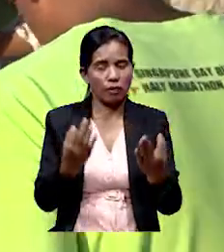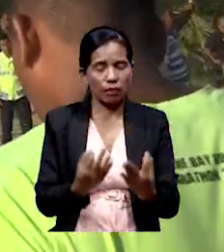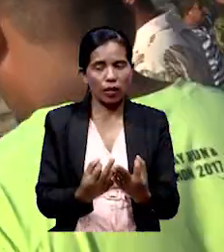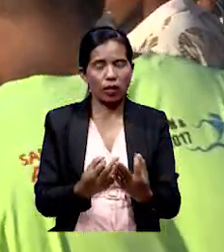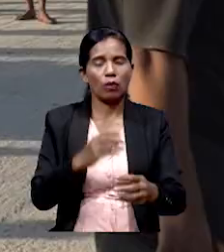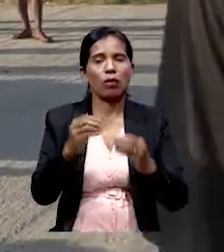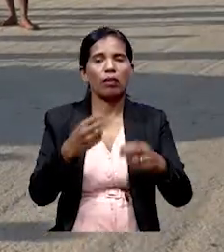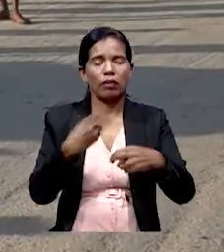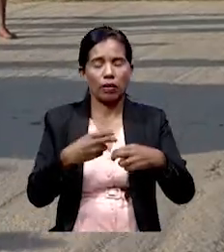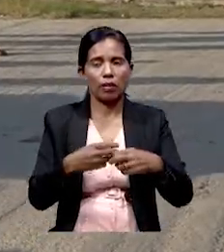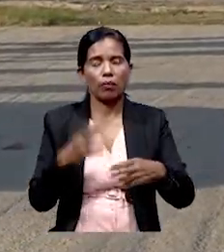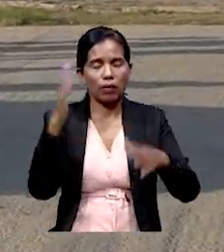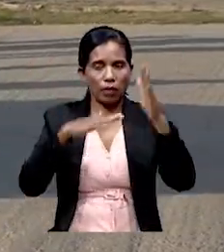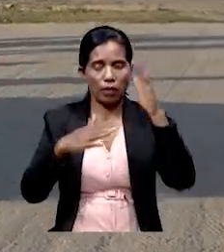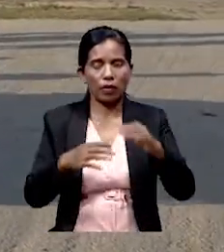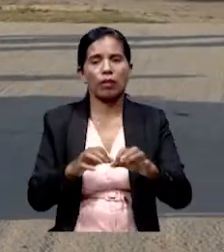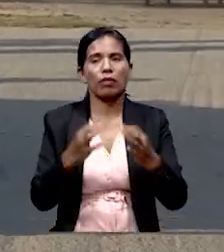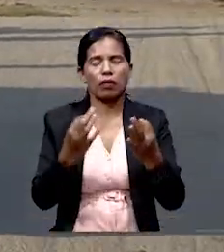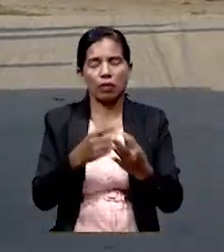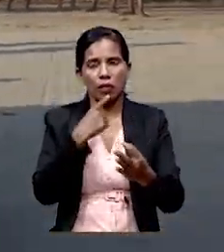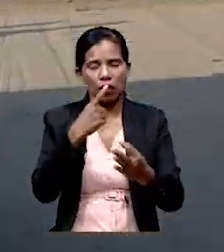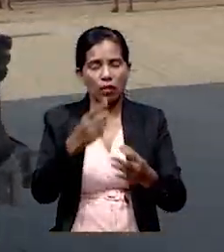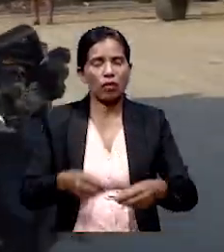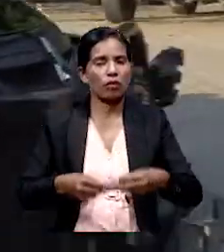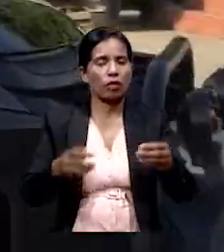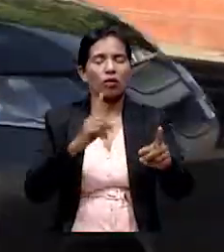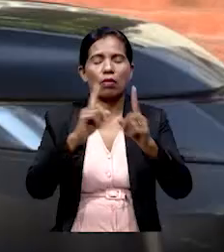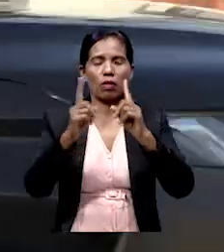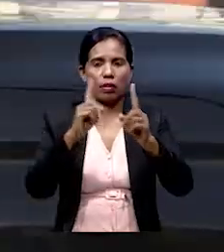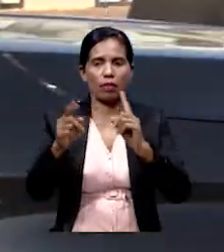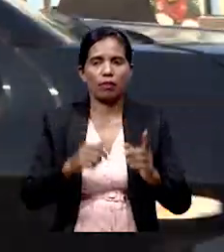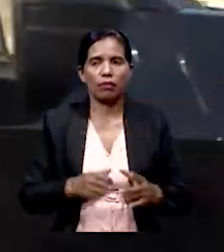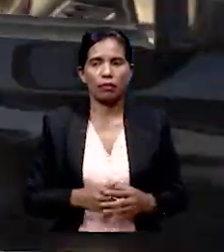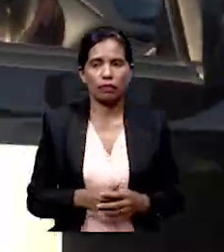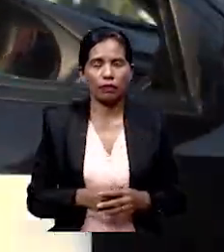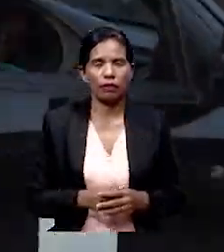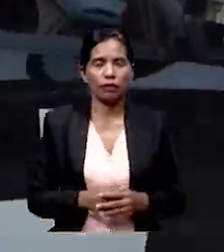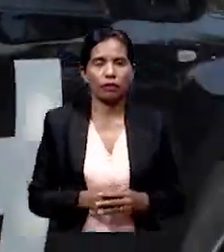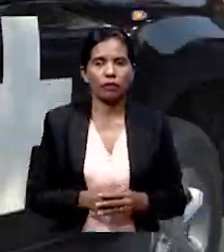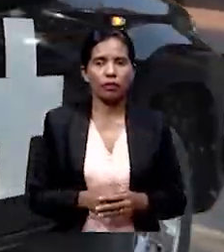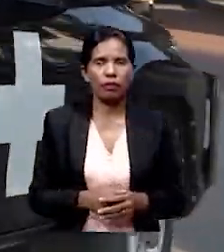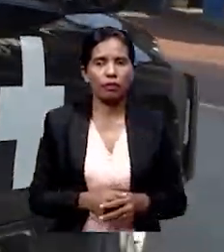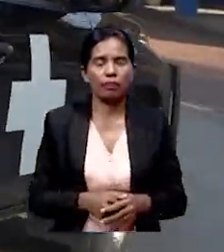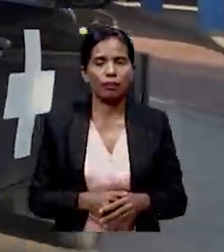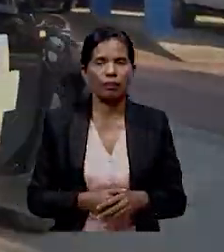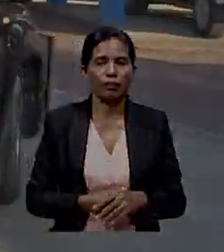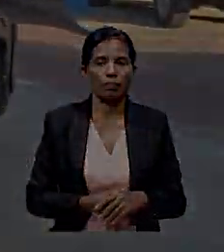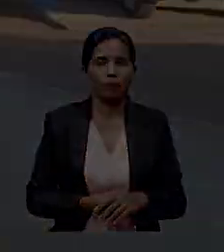kronologi akontesimentu mabe mate bian nia familia rezaita fo deklarasaung. Napoleon Xavier Justinian Nano Jemeni.